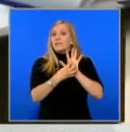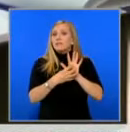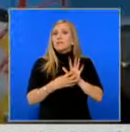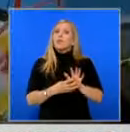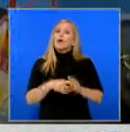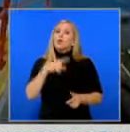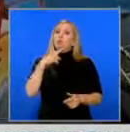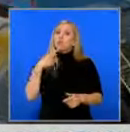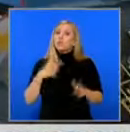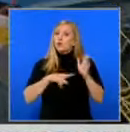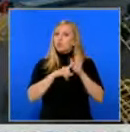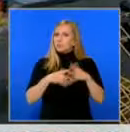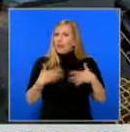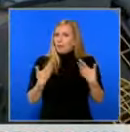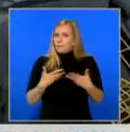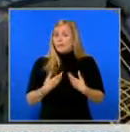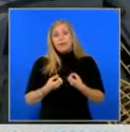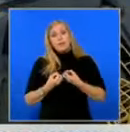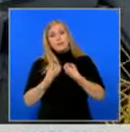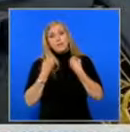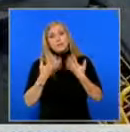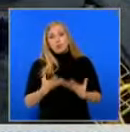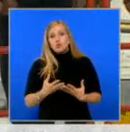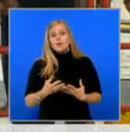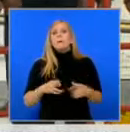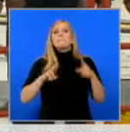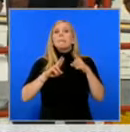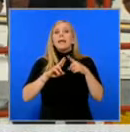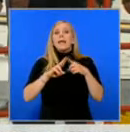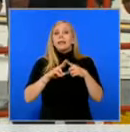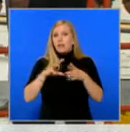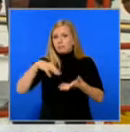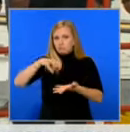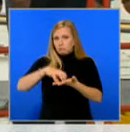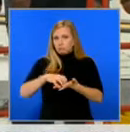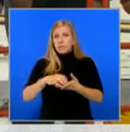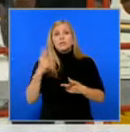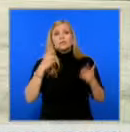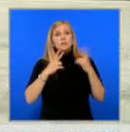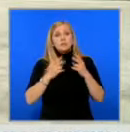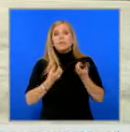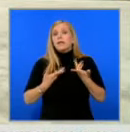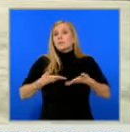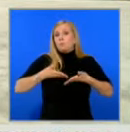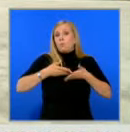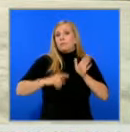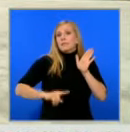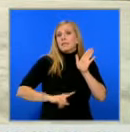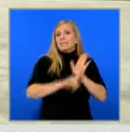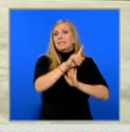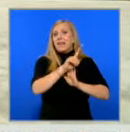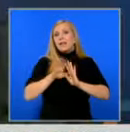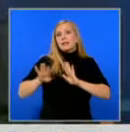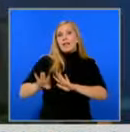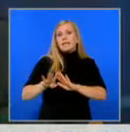амбиции и възможност пхенян да се запознае с технологии които да му помогнат да изстреля свой сателит в орбита след два неуспешни